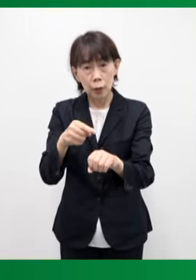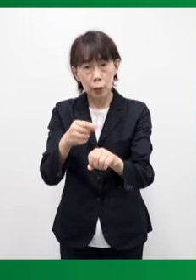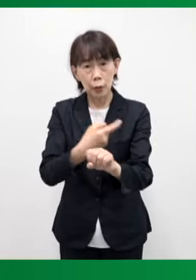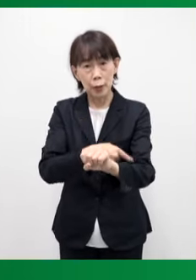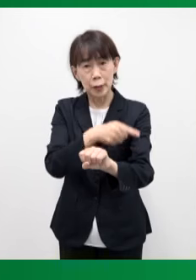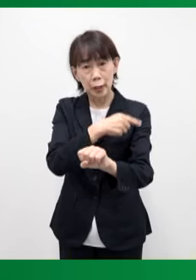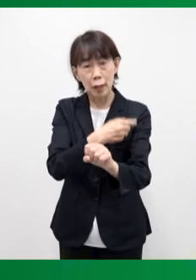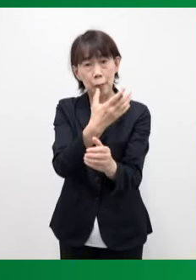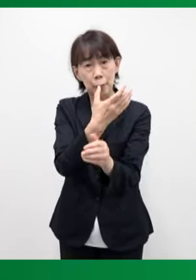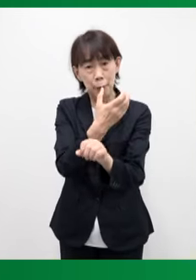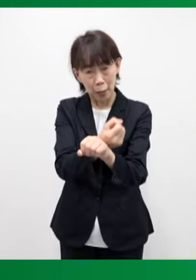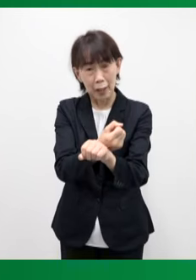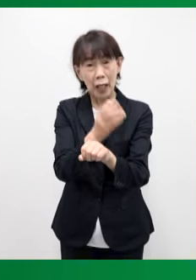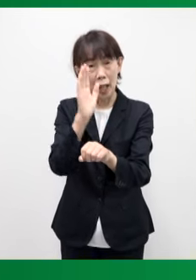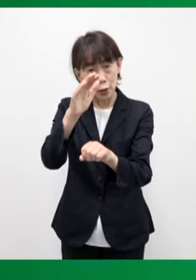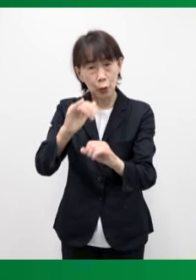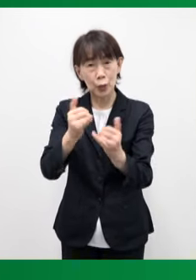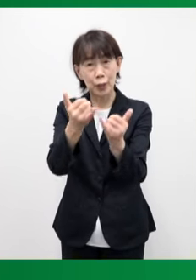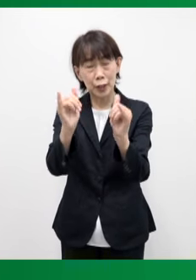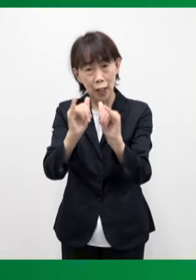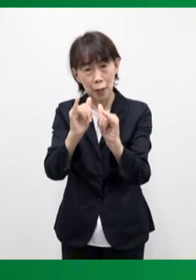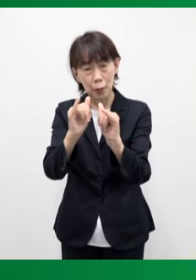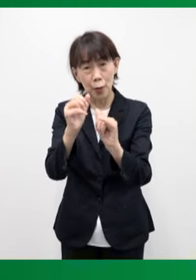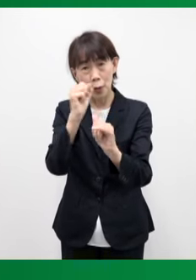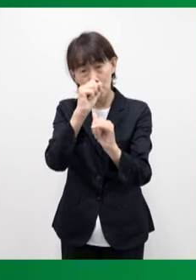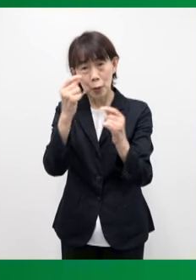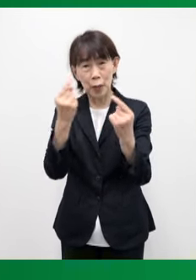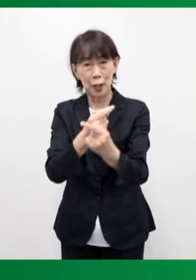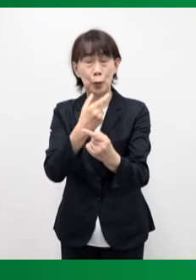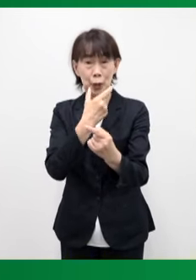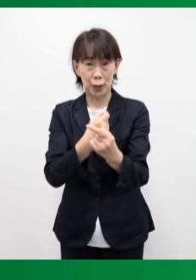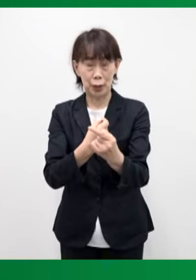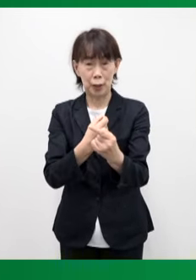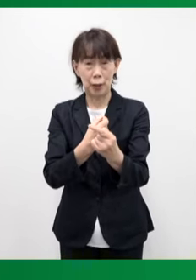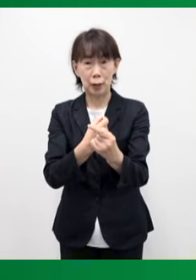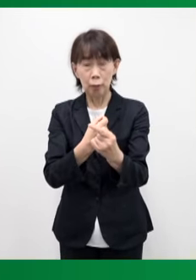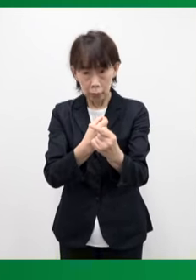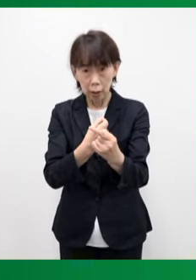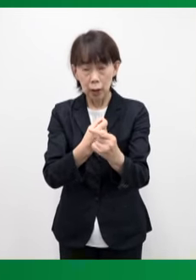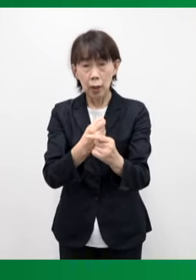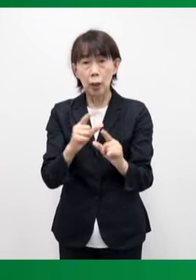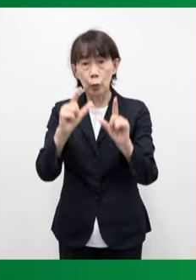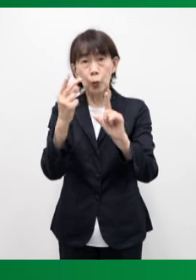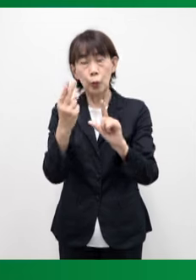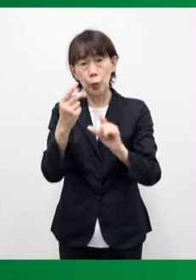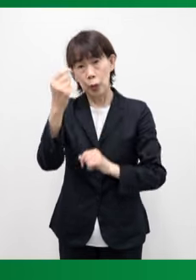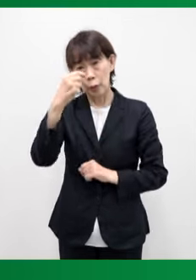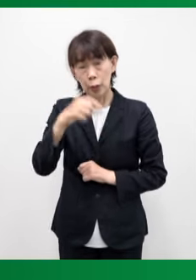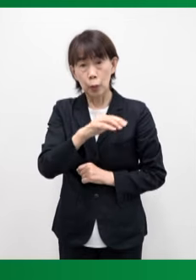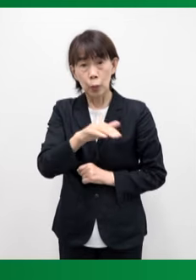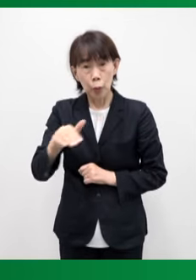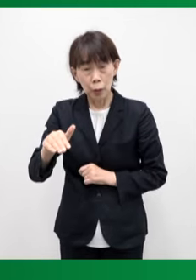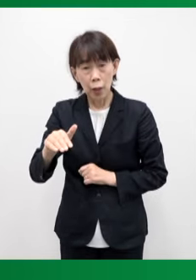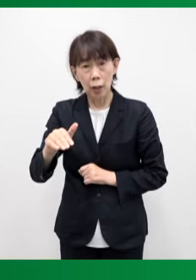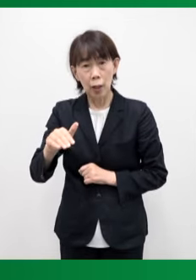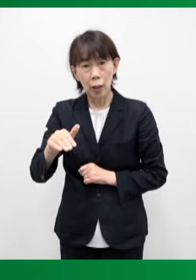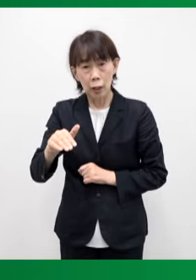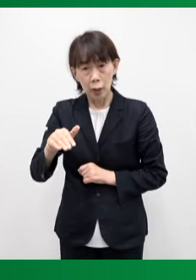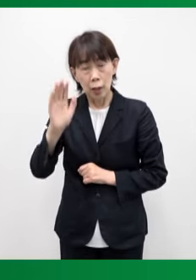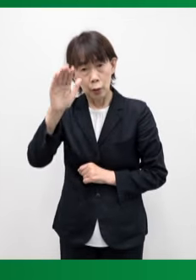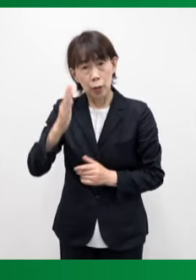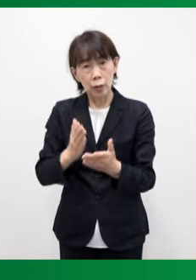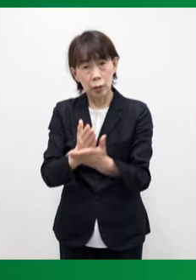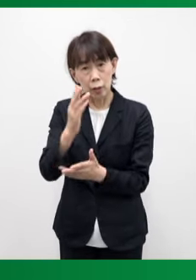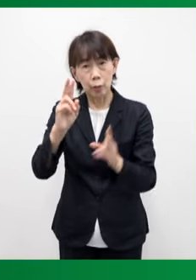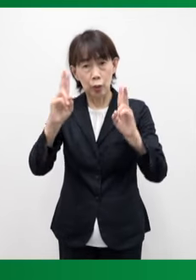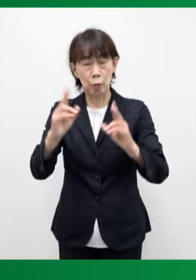彼らが社会を良くしていくということをですね狙っています。東京都でですね学んだ子どもたちがですねスタートアップのような